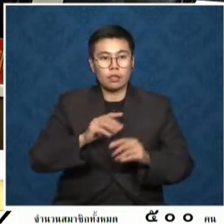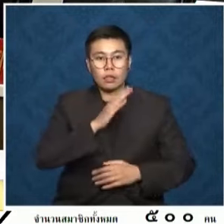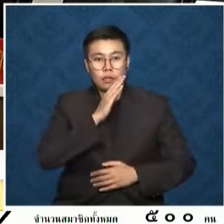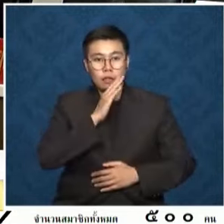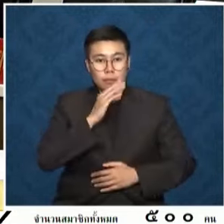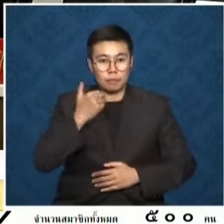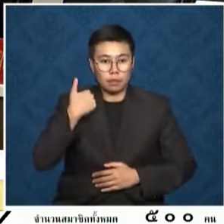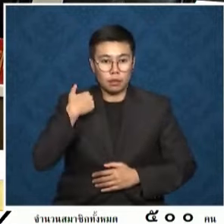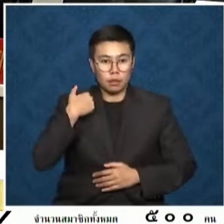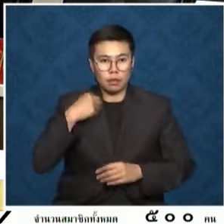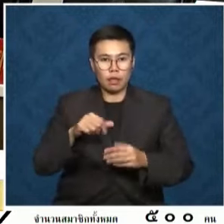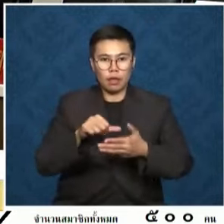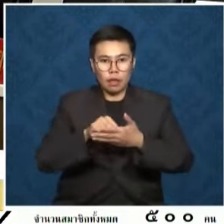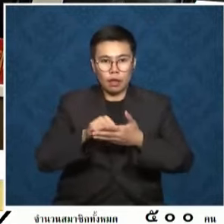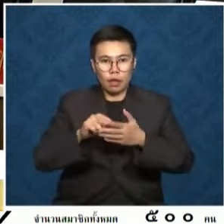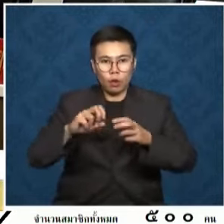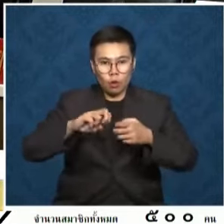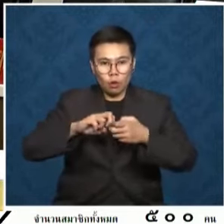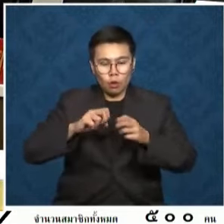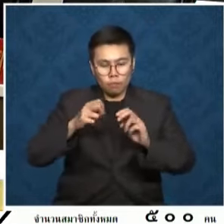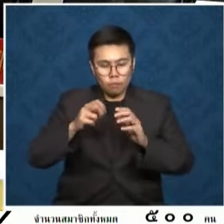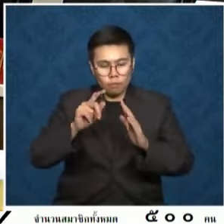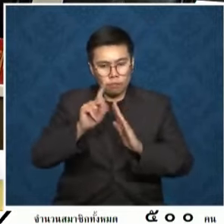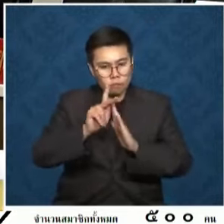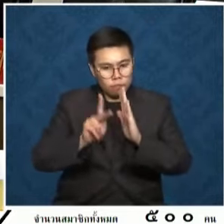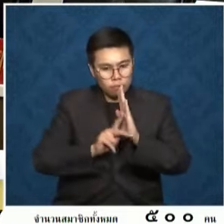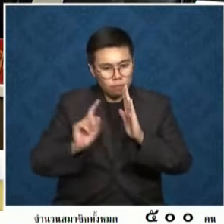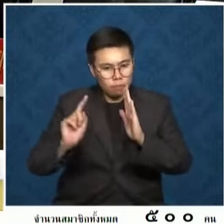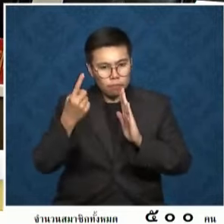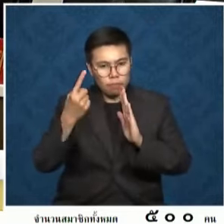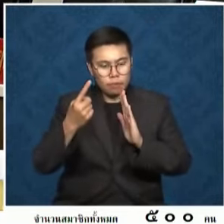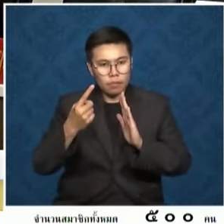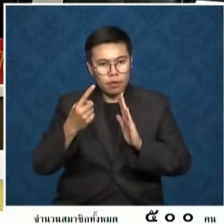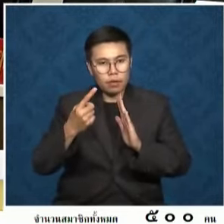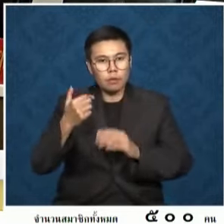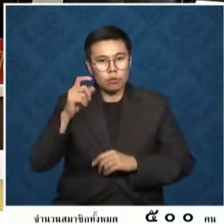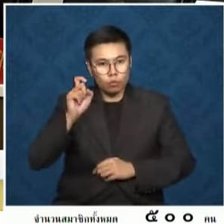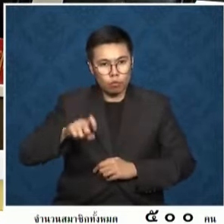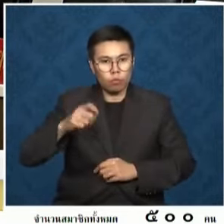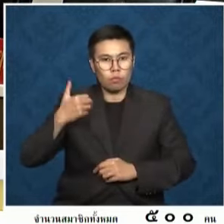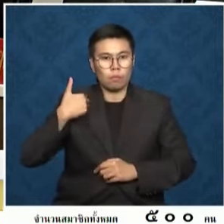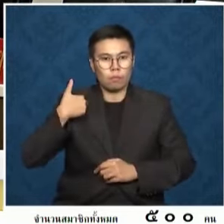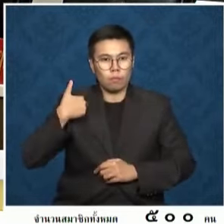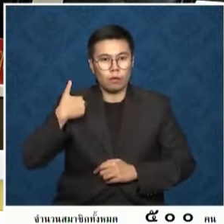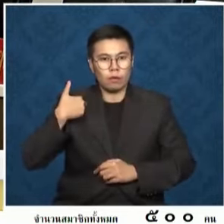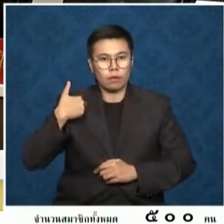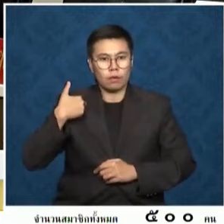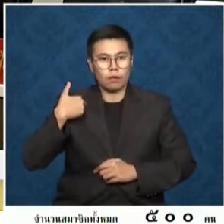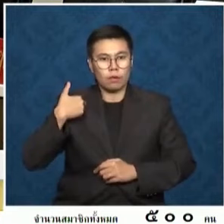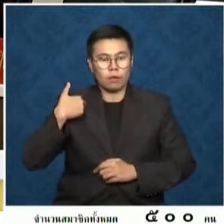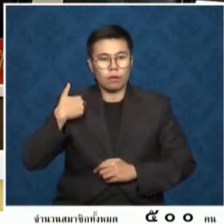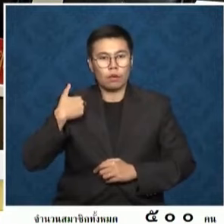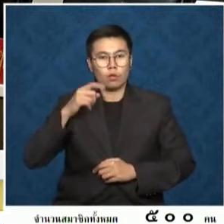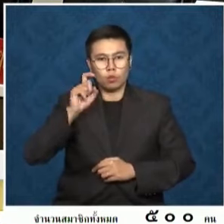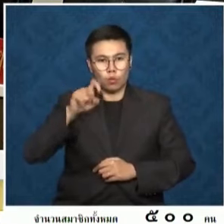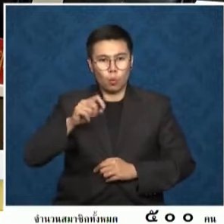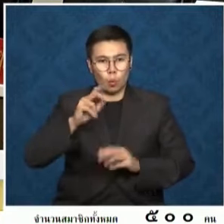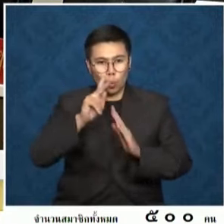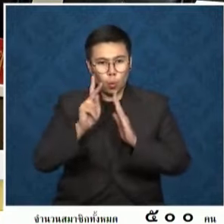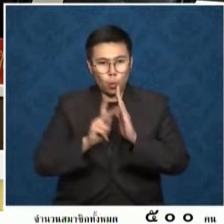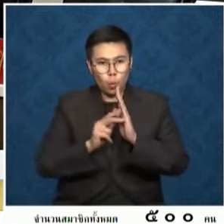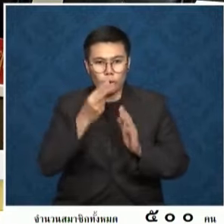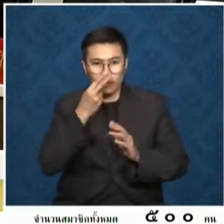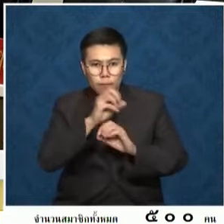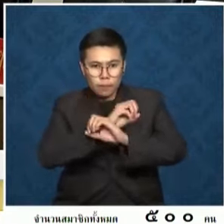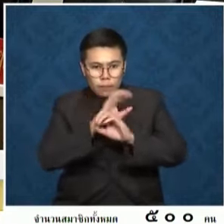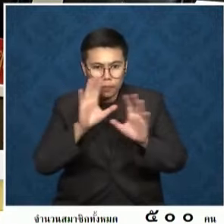จะมีการปรับใช้กฎหมายสิ่งสำคัญที่มากไปกว่านั้นก็คือมันต้องมีการใช้อย่างโปร่งใสได้สัด